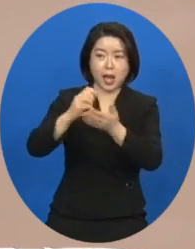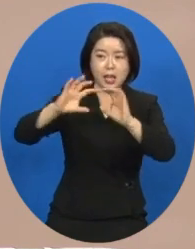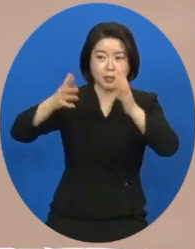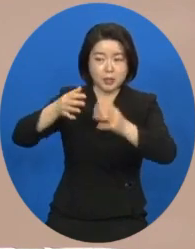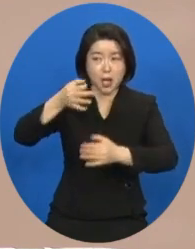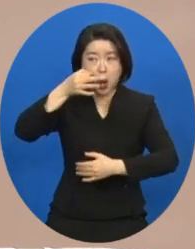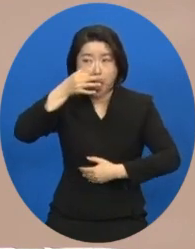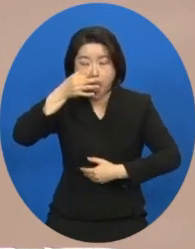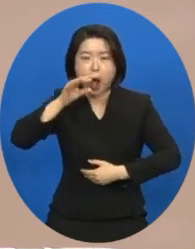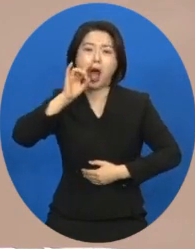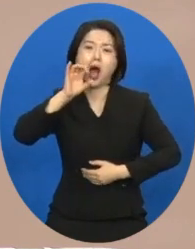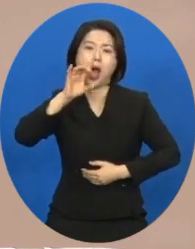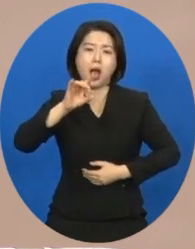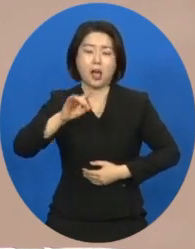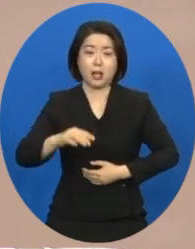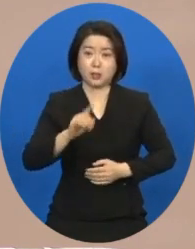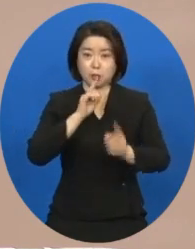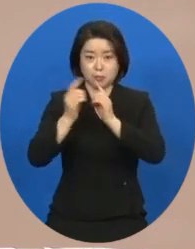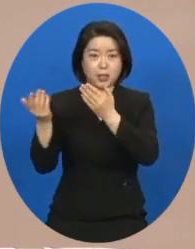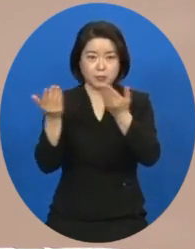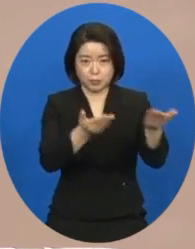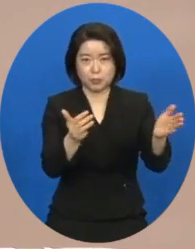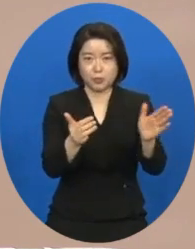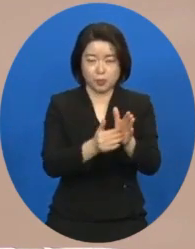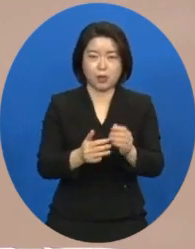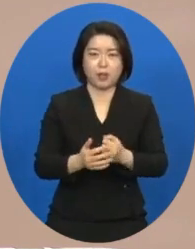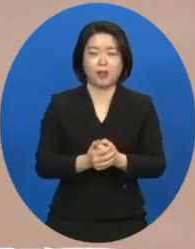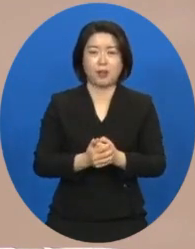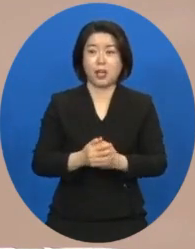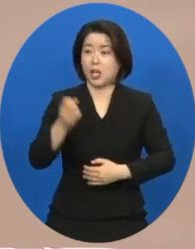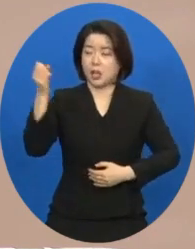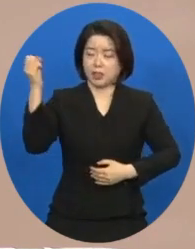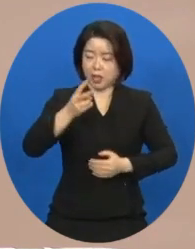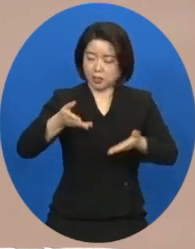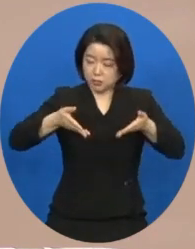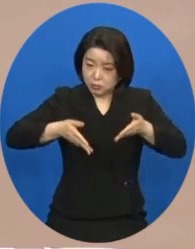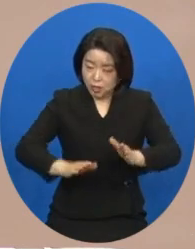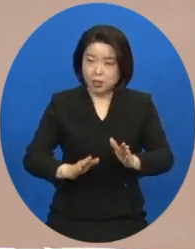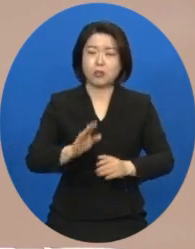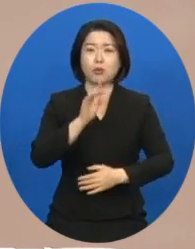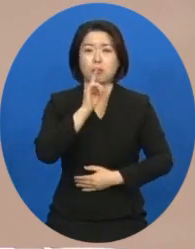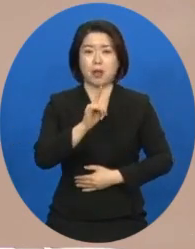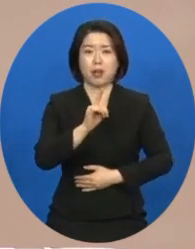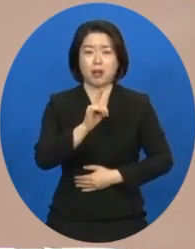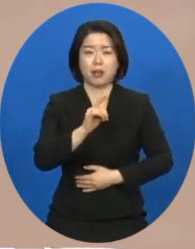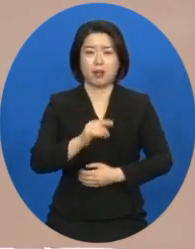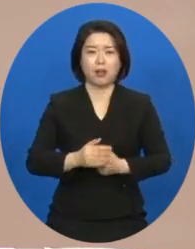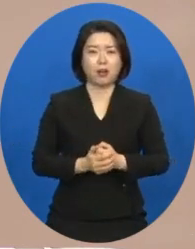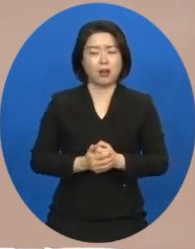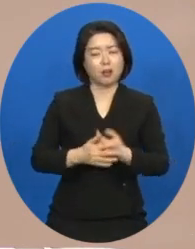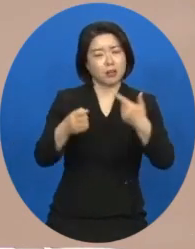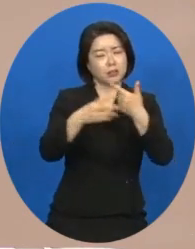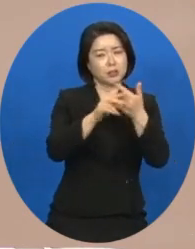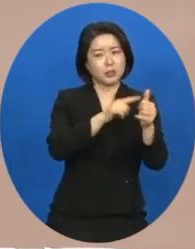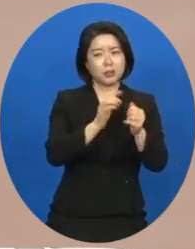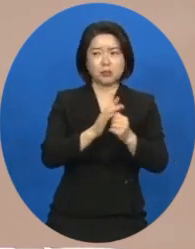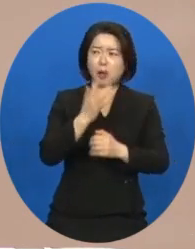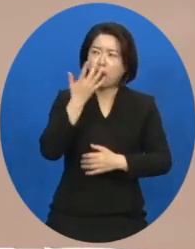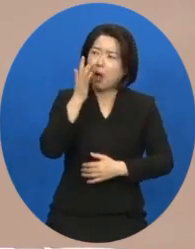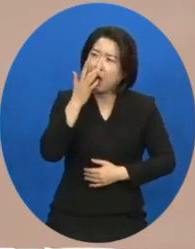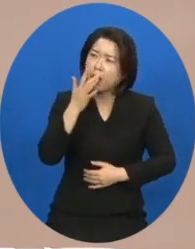수 없다. 그렇게 말씀하셨어요. 그러니까 다시 나야 된다고 말씀하셨습니다. 근데 니고데모가 못